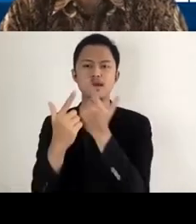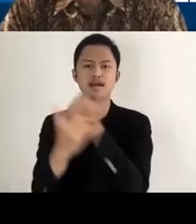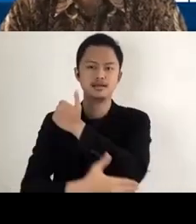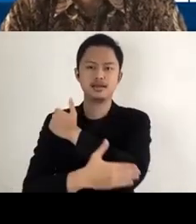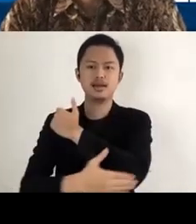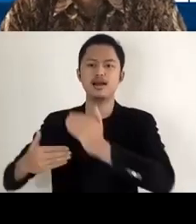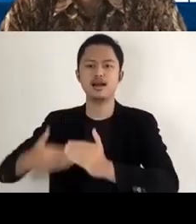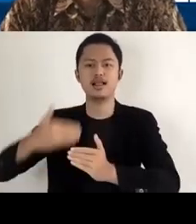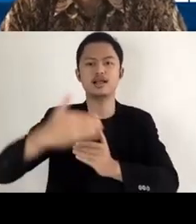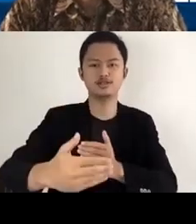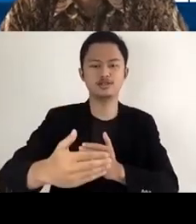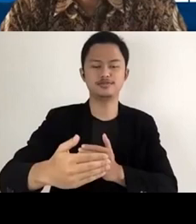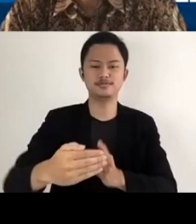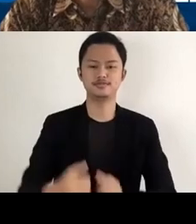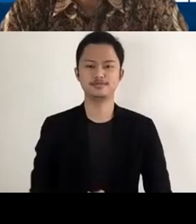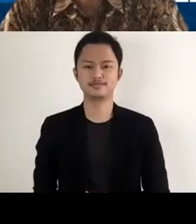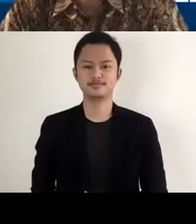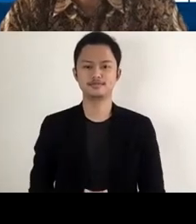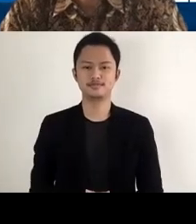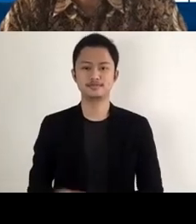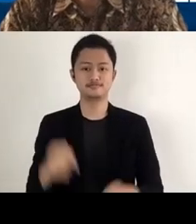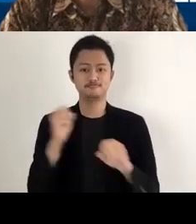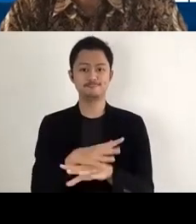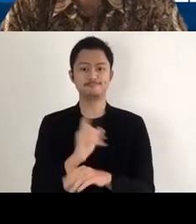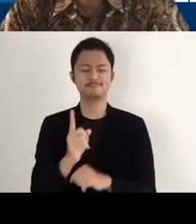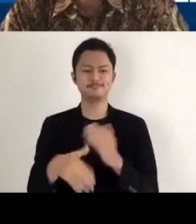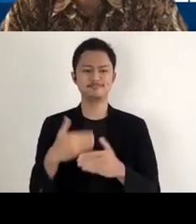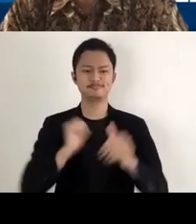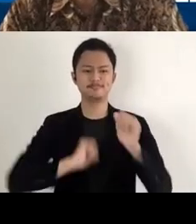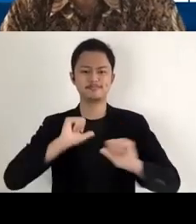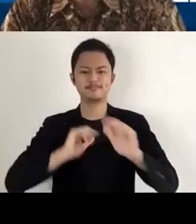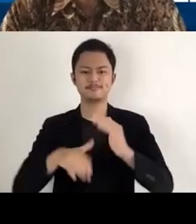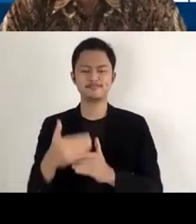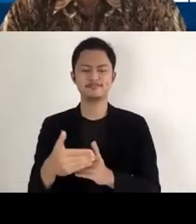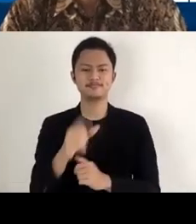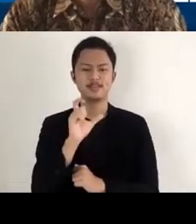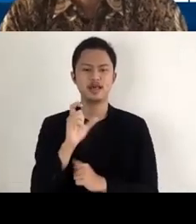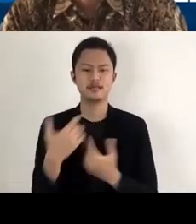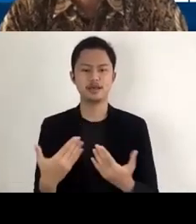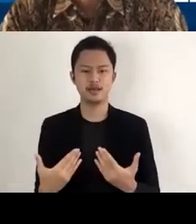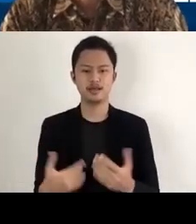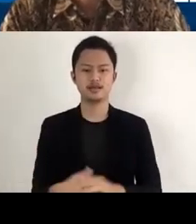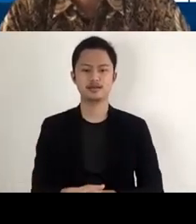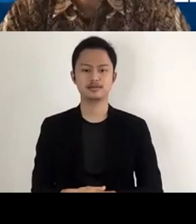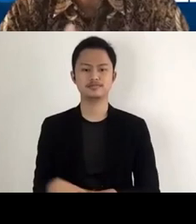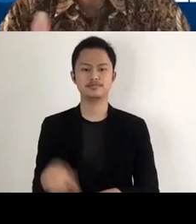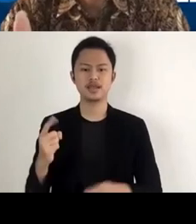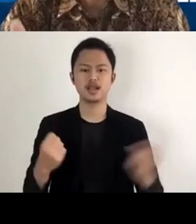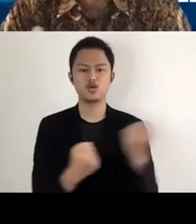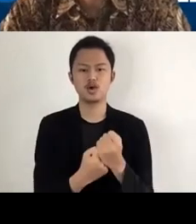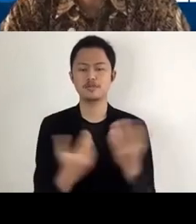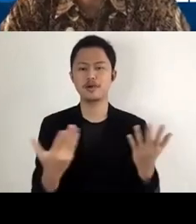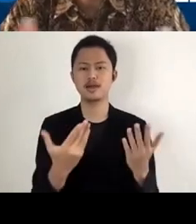melanjutkan implementasi kegiatan tersebut dengan dukungan dari